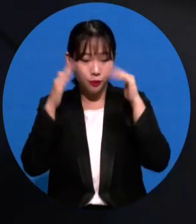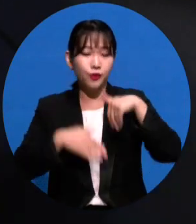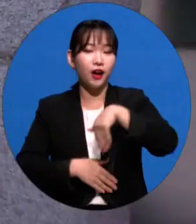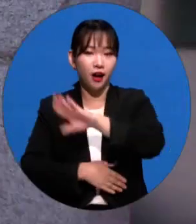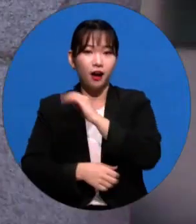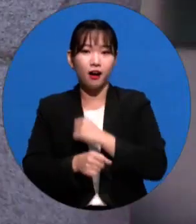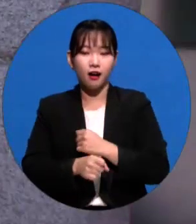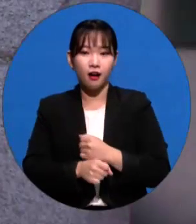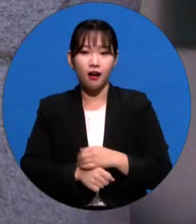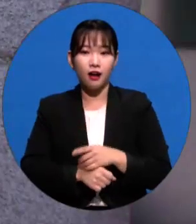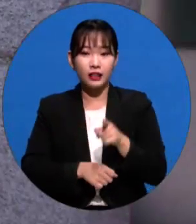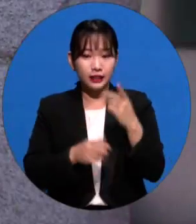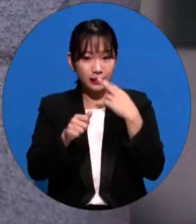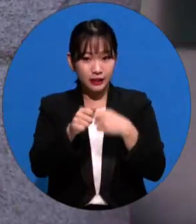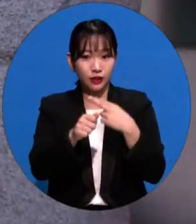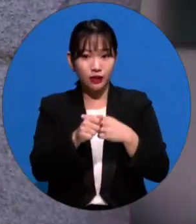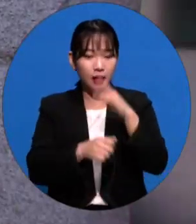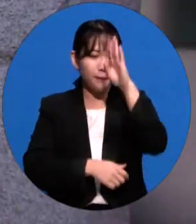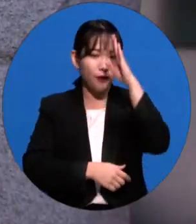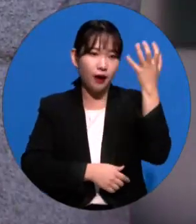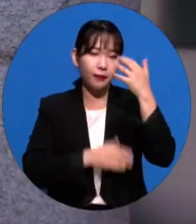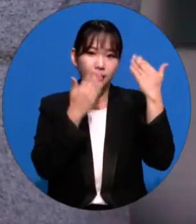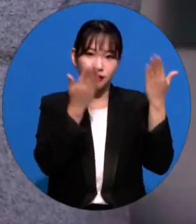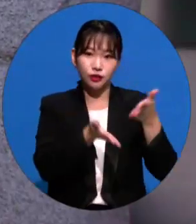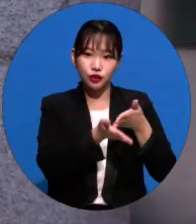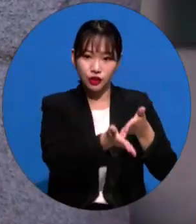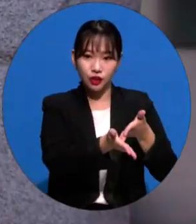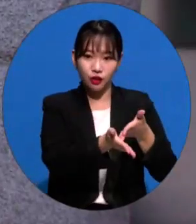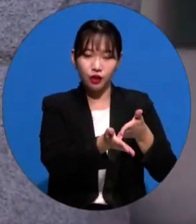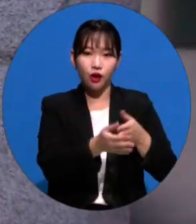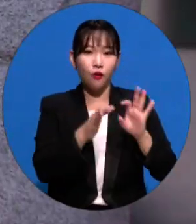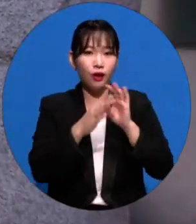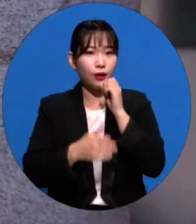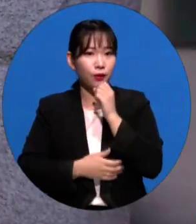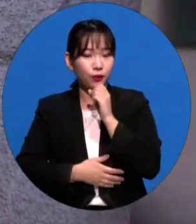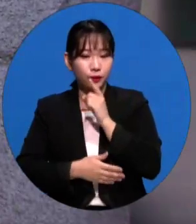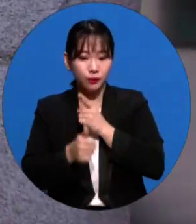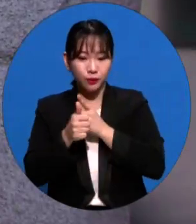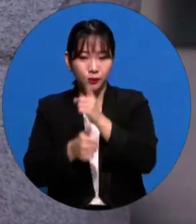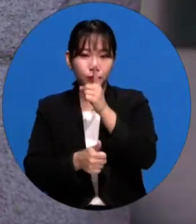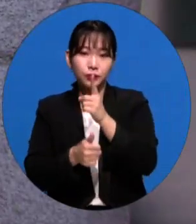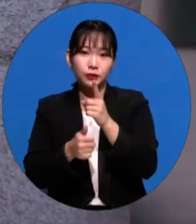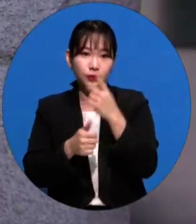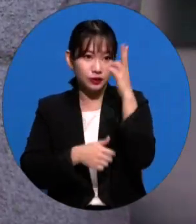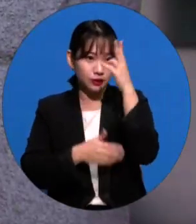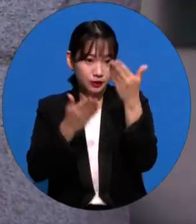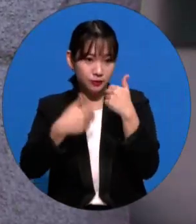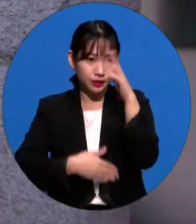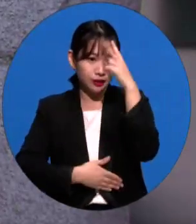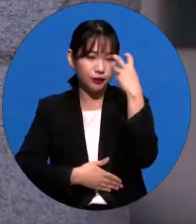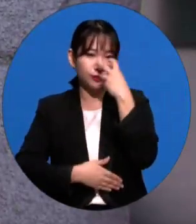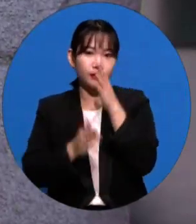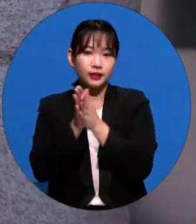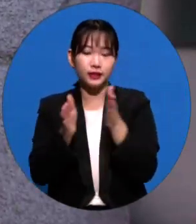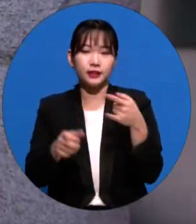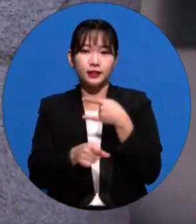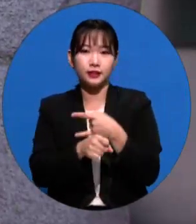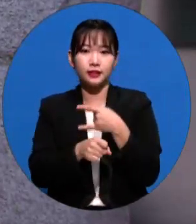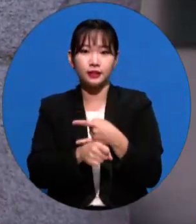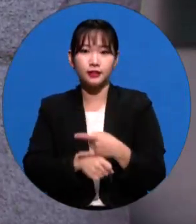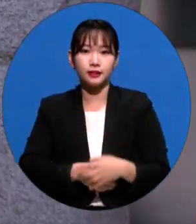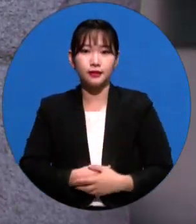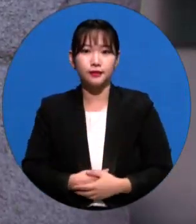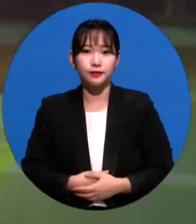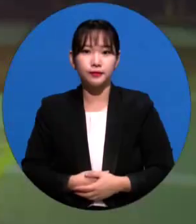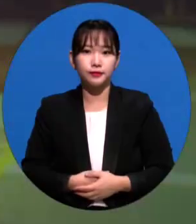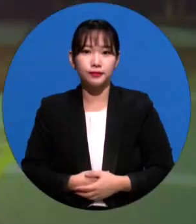체험학습. 해당 교사는 병가를 냈고 관련 고소장을 접수한 경찰은 수사에 나섰습니다. MBC 뉴스 김담입니다.